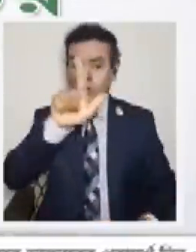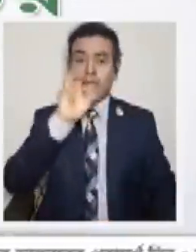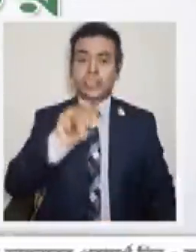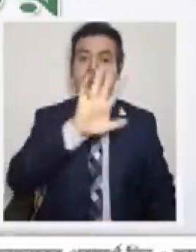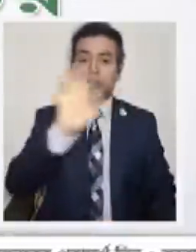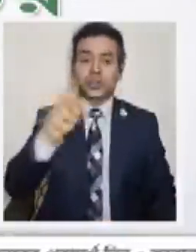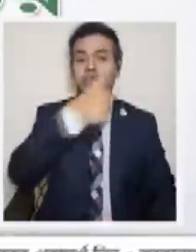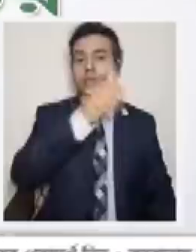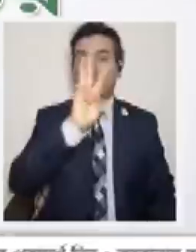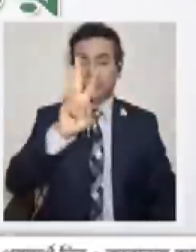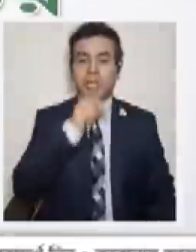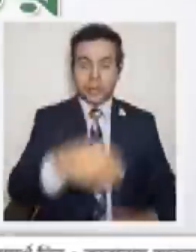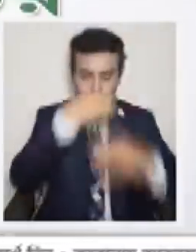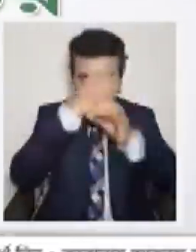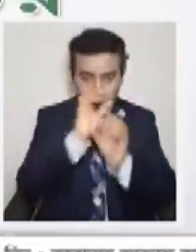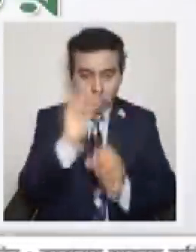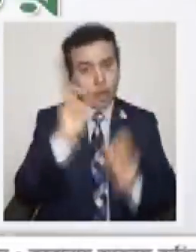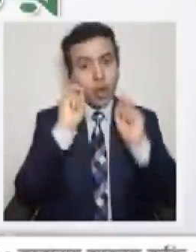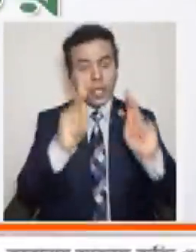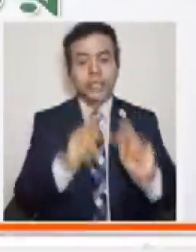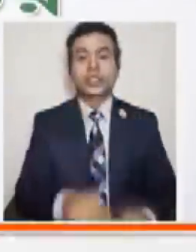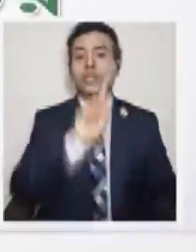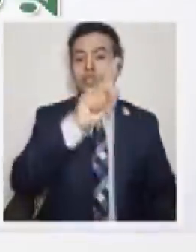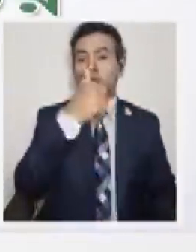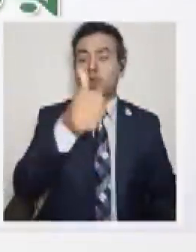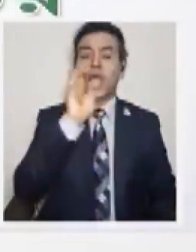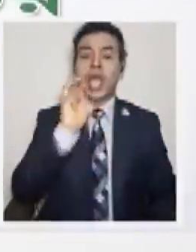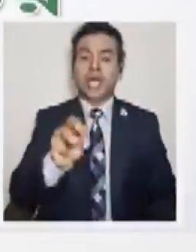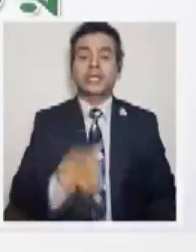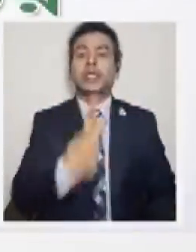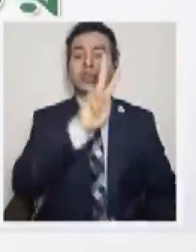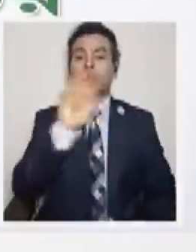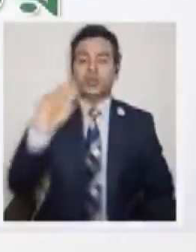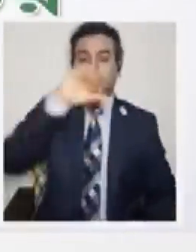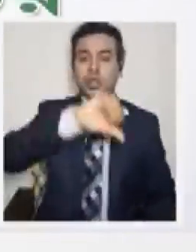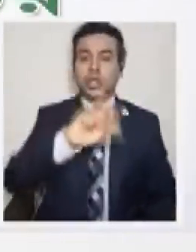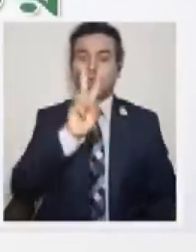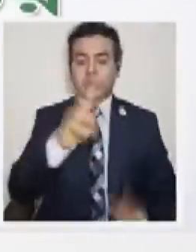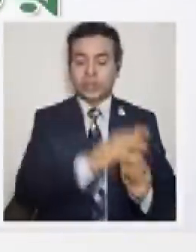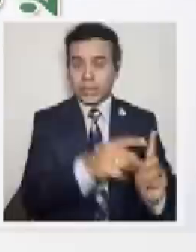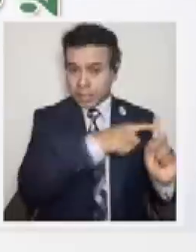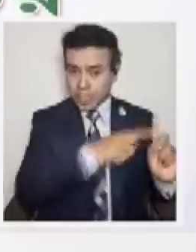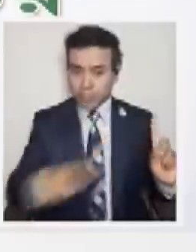24 ঘন্টায় নমুনা সংগৃহীত হয়েছে 17,563টি এবং পরীক্ষা হয়েছে 24 ঘন্টায়